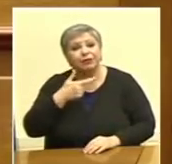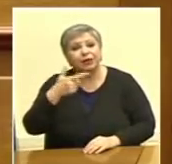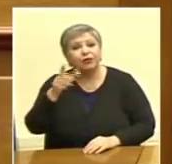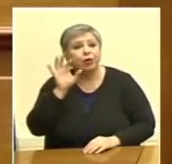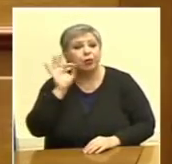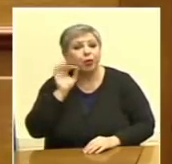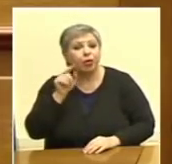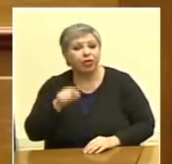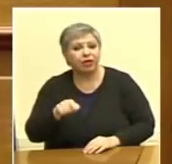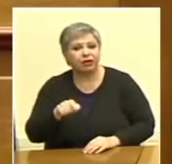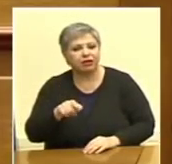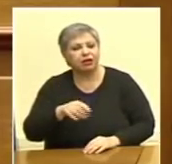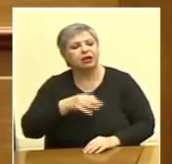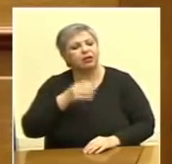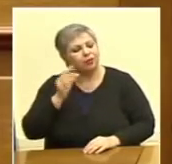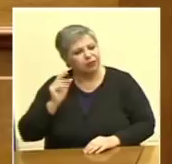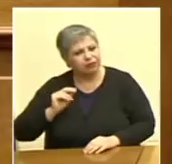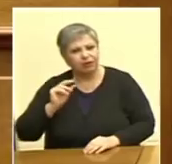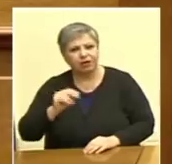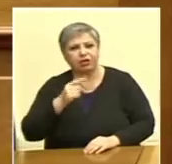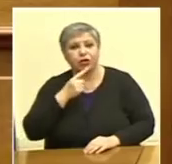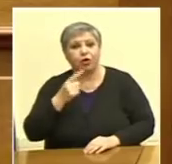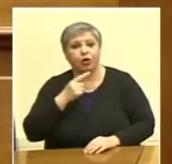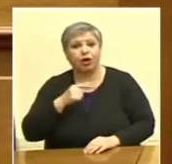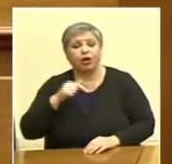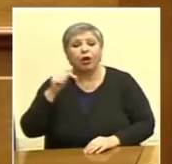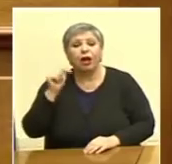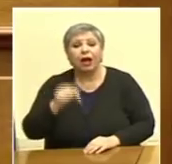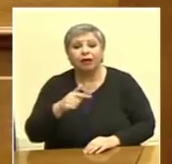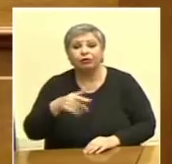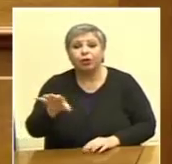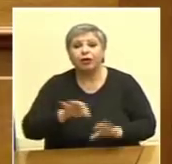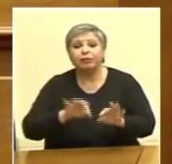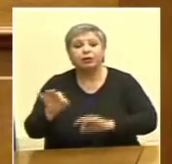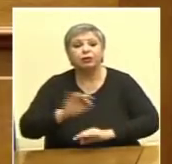3.200 εργαζομένων για το πρόγραμμα Βοήθεια στο Σπίτι.